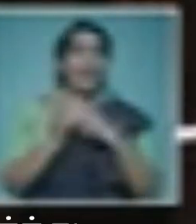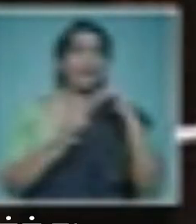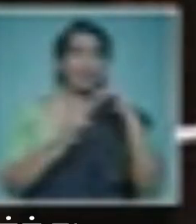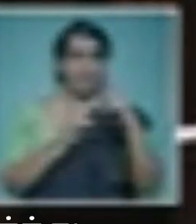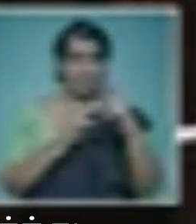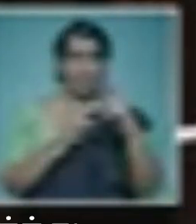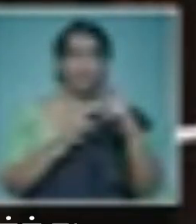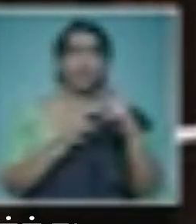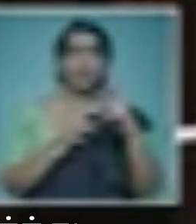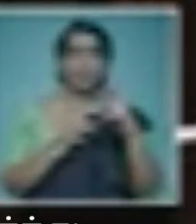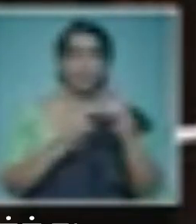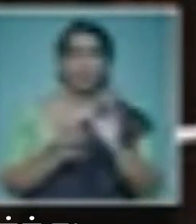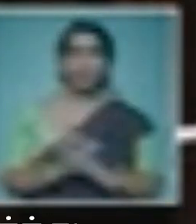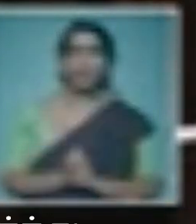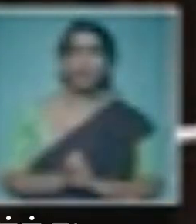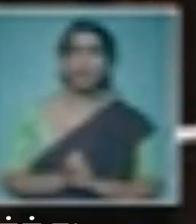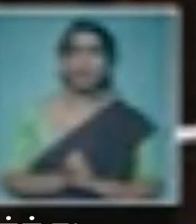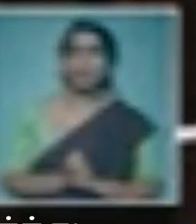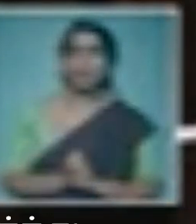අන්තකාන්ත කරන දිකින් දිකට